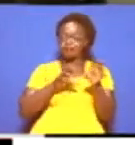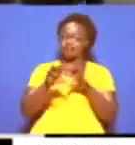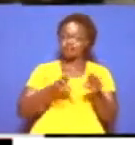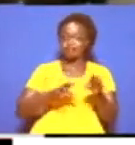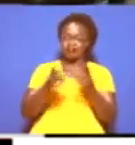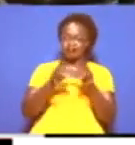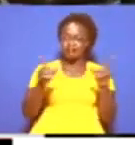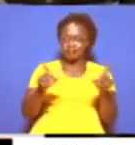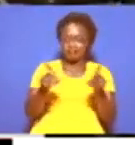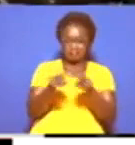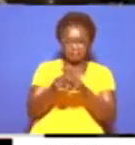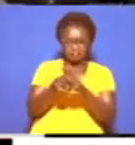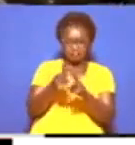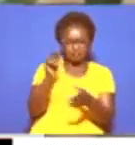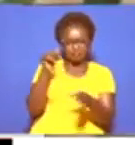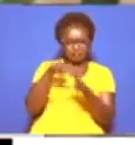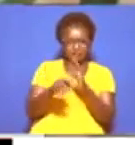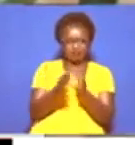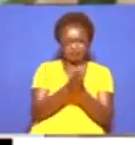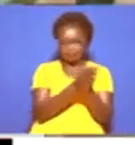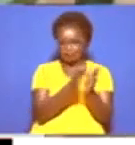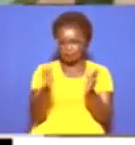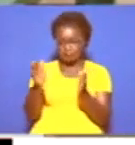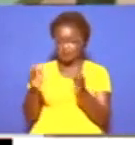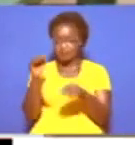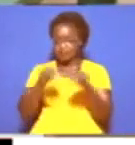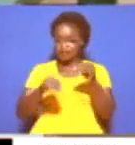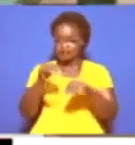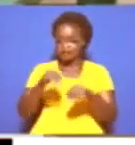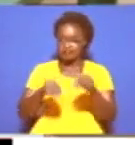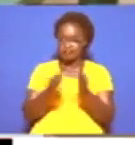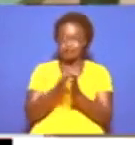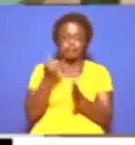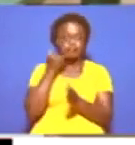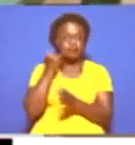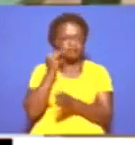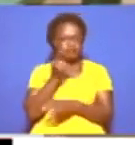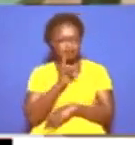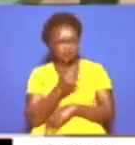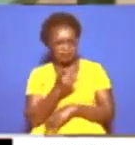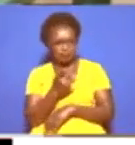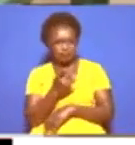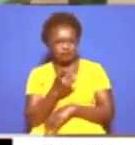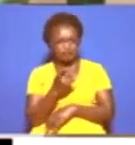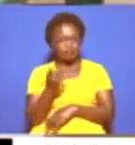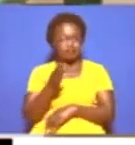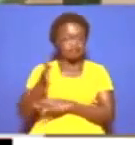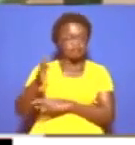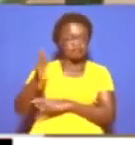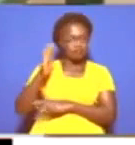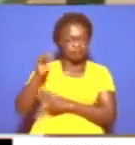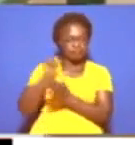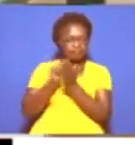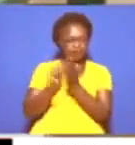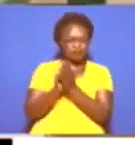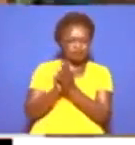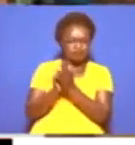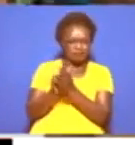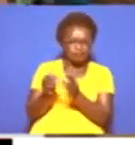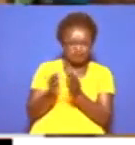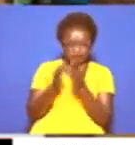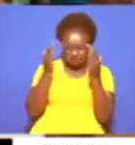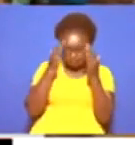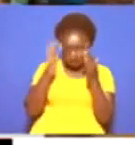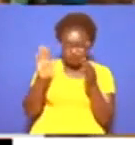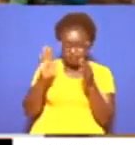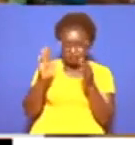country enters an electioneering period. Nakoru warned that security agencies are on high alert and that decisive action will be